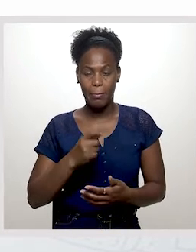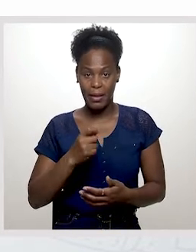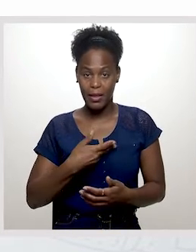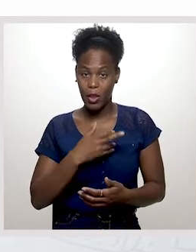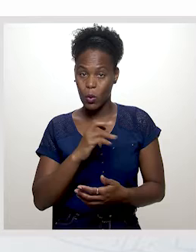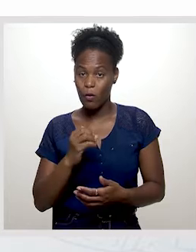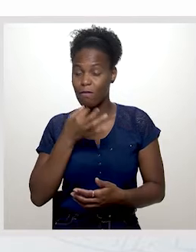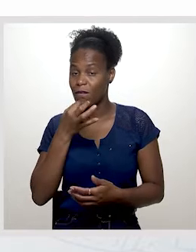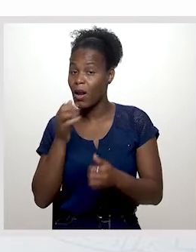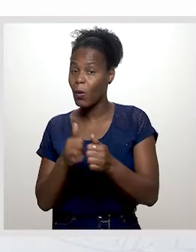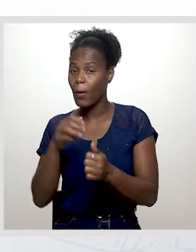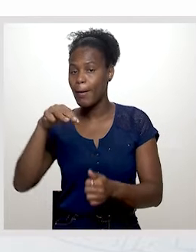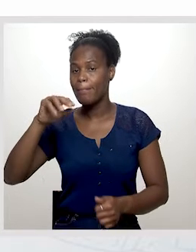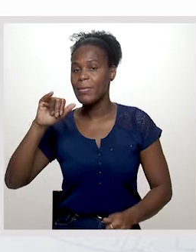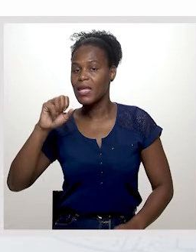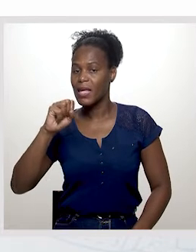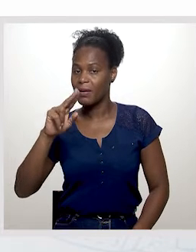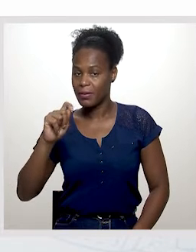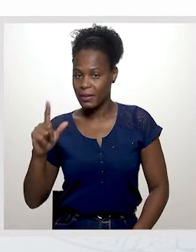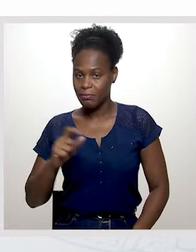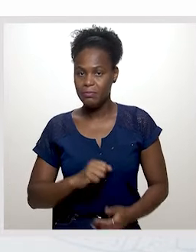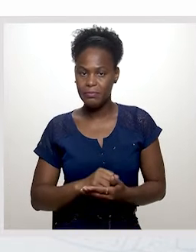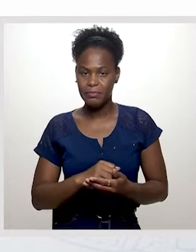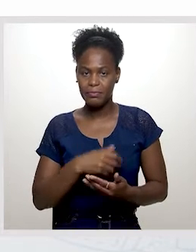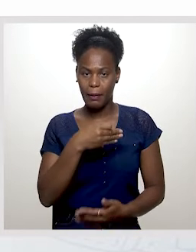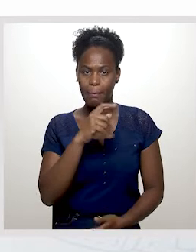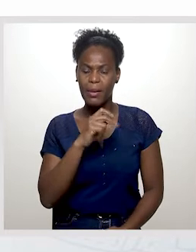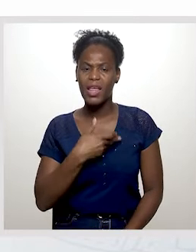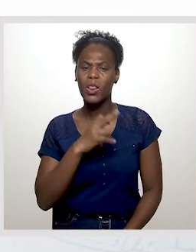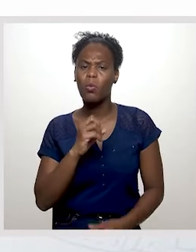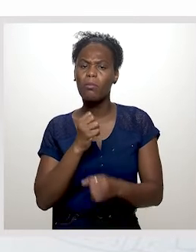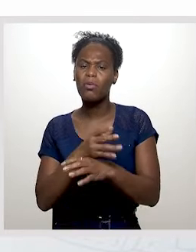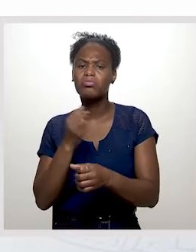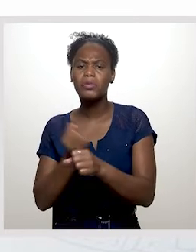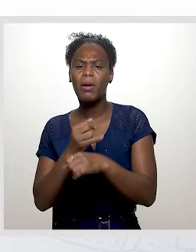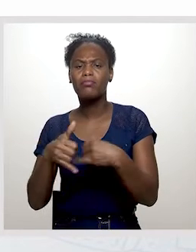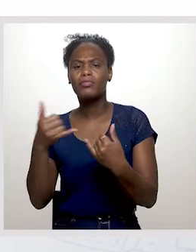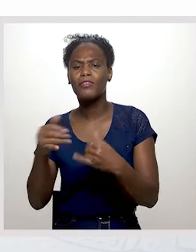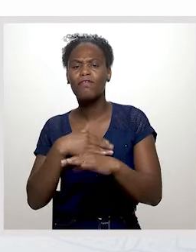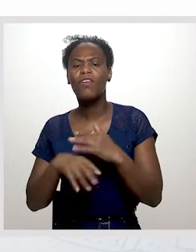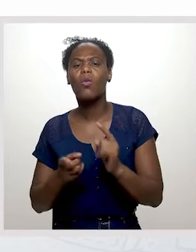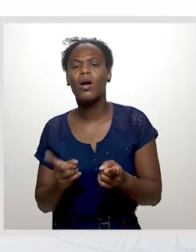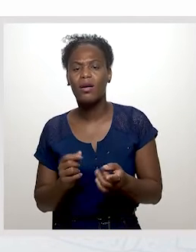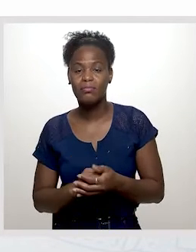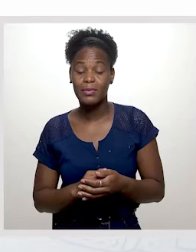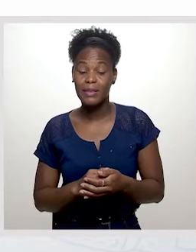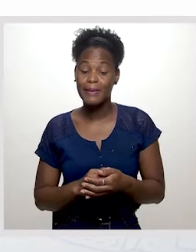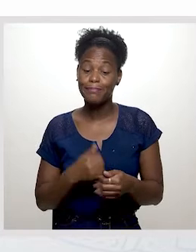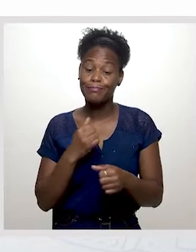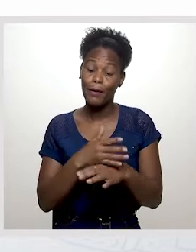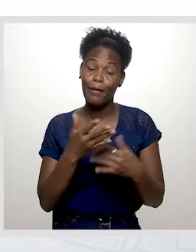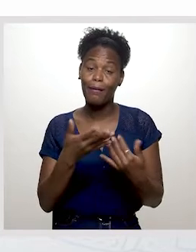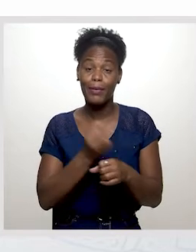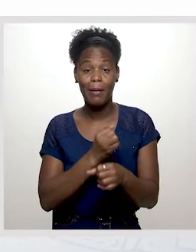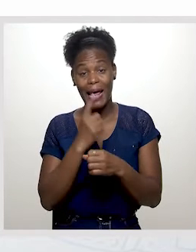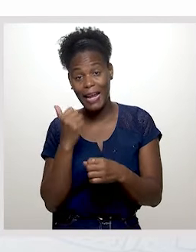avec Miguel. Qu'est-ce que Pedro fait après le travail? Après le travail, il